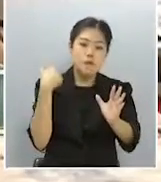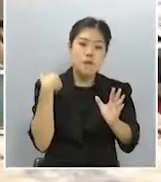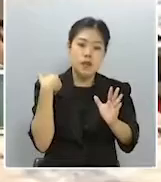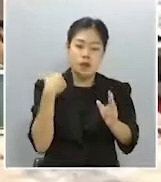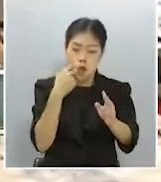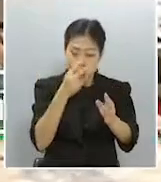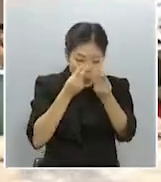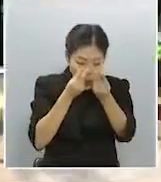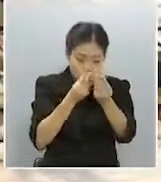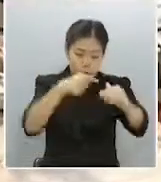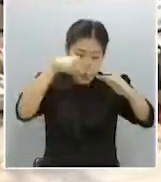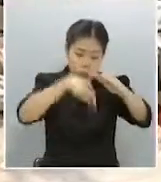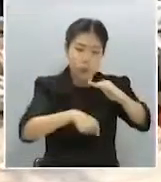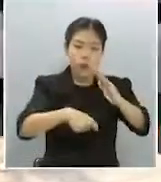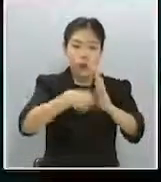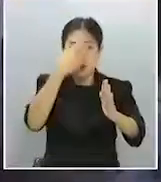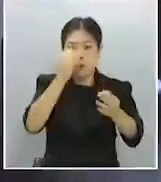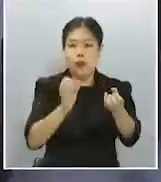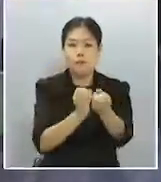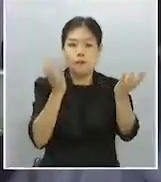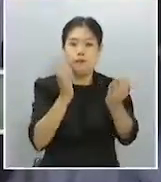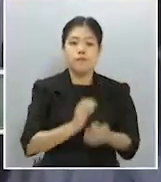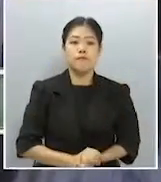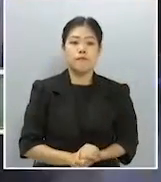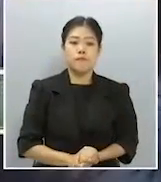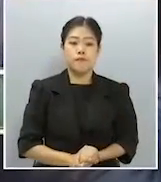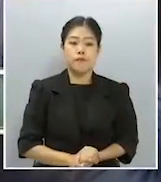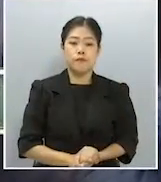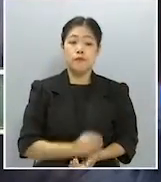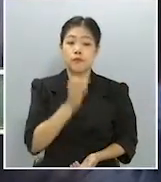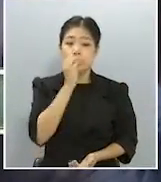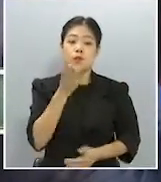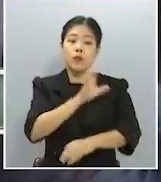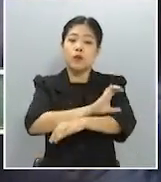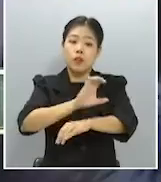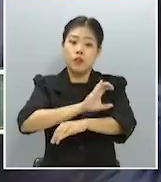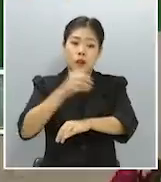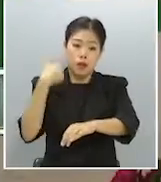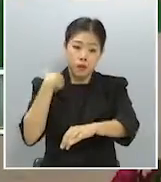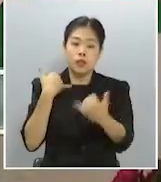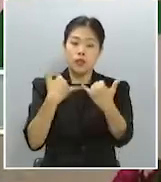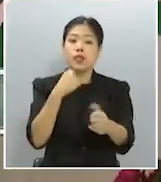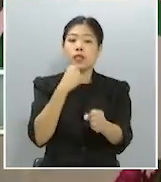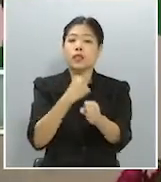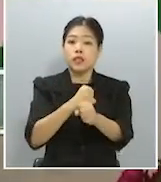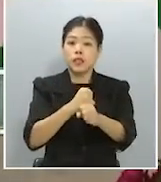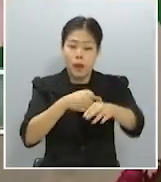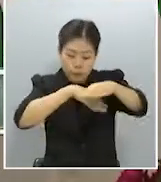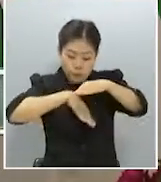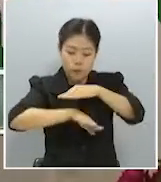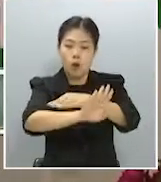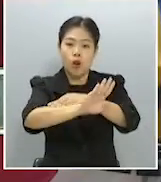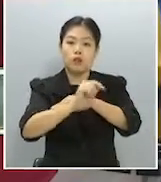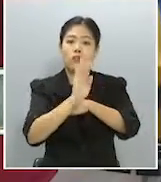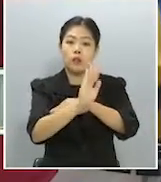กครั้งเพื่อหาสาเหตุที่แท้จริงการรถไฟฟ้าขนส่งมวลชนแห่งประเทศไทยเผยถึงแผนงานสร้างอุโมงค์ทางลอดแยกรัชโย